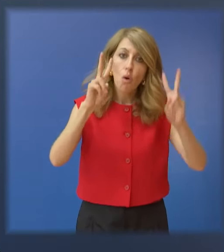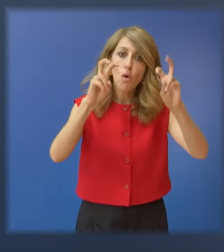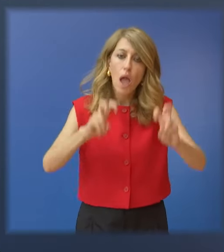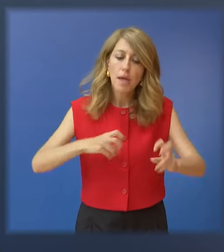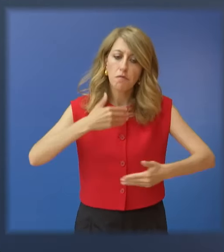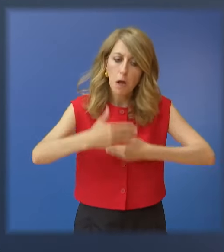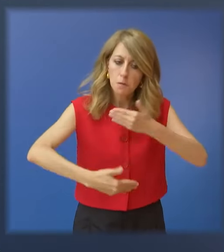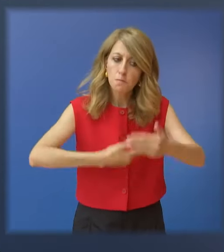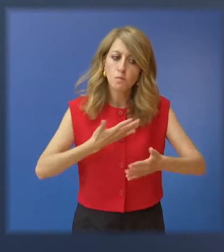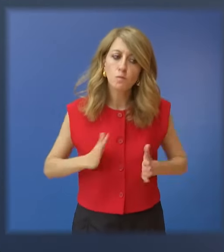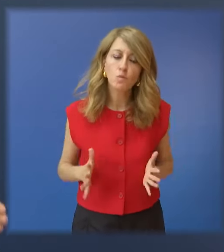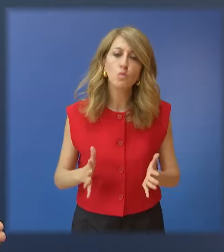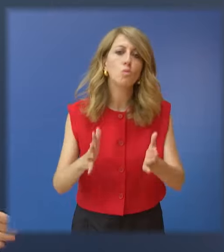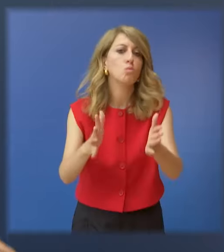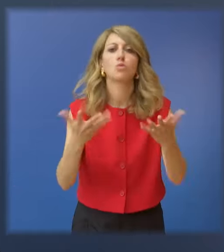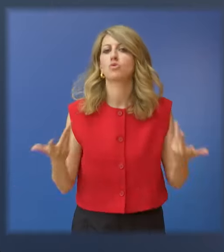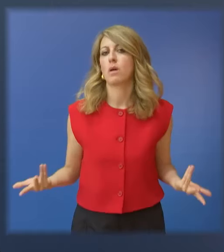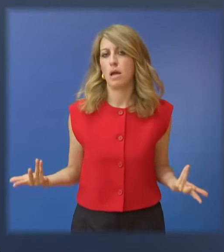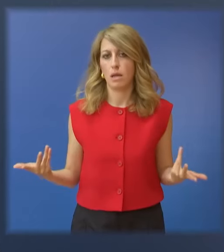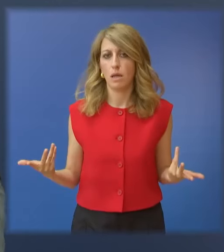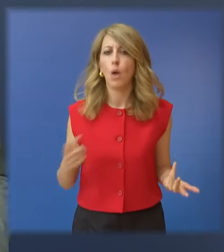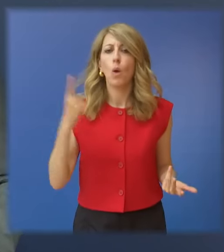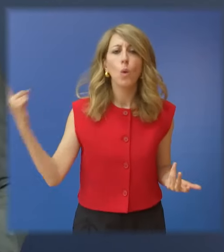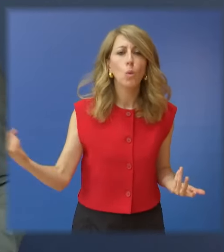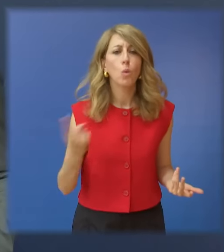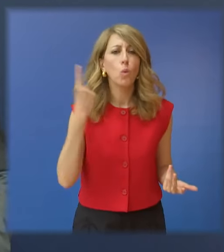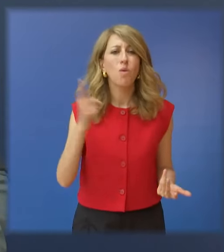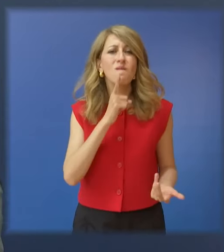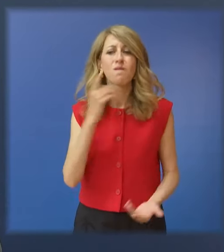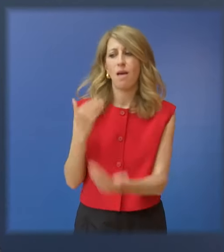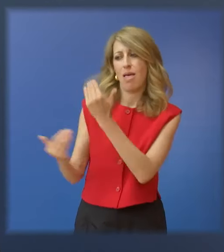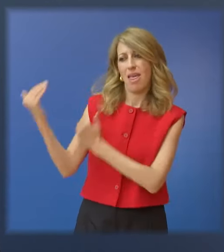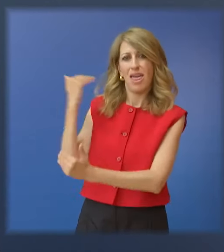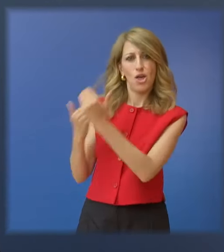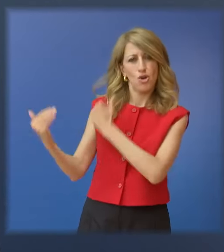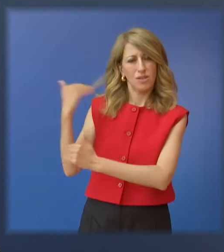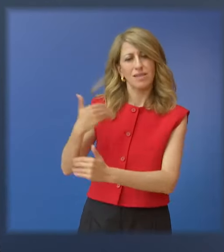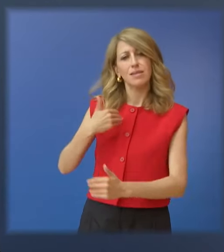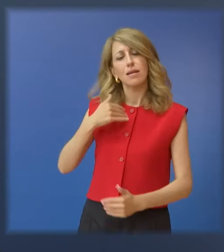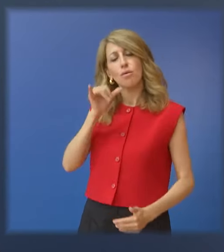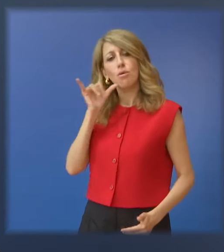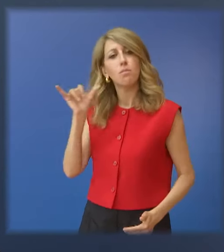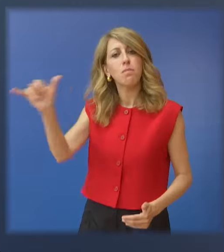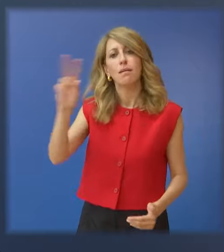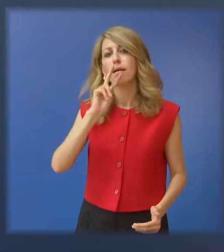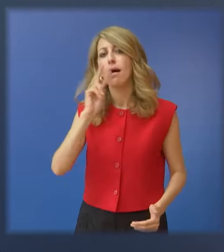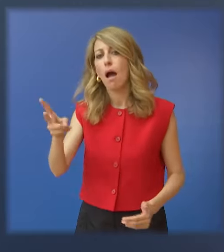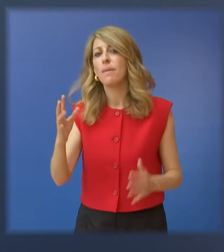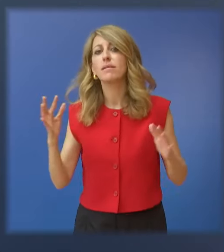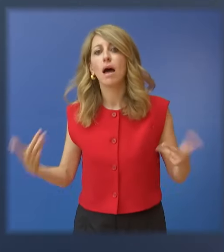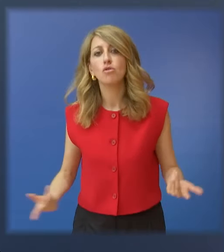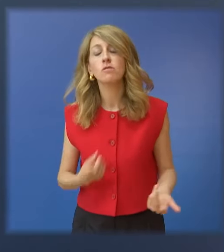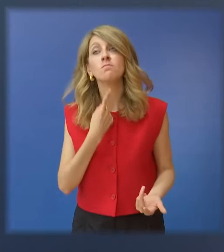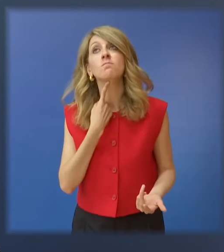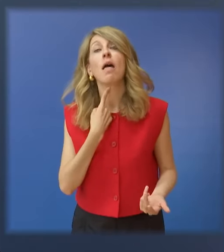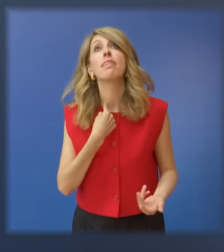πολλές άλλες περιπτώσεις στο σύνολο των περιπτώσεων που με ρωτάτε ότι δεν μπορούμε να κάνουμε και αλίμονο αν μπορούσαμε κάποιο σχόλιο σε μία υπο